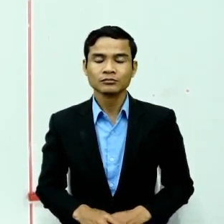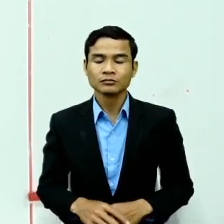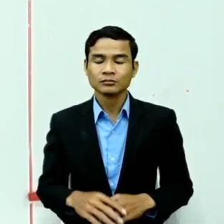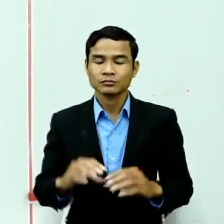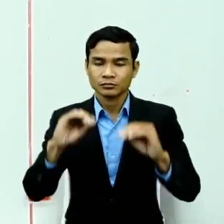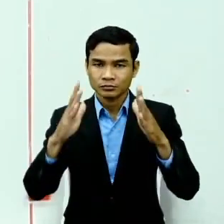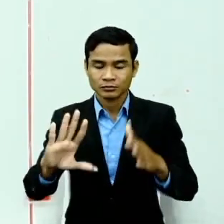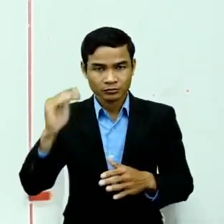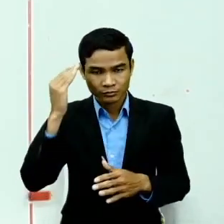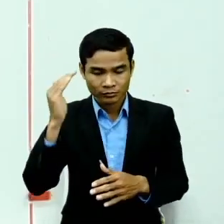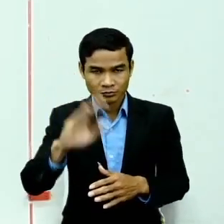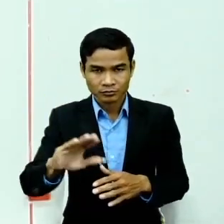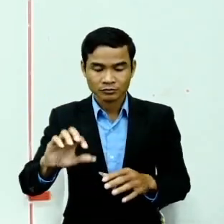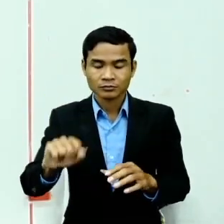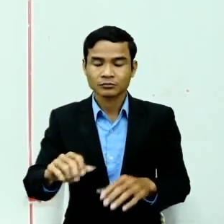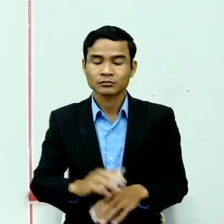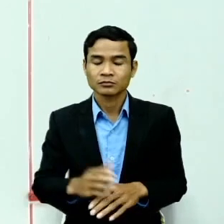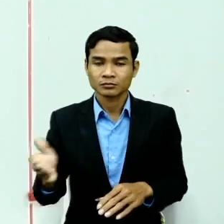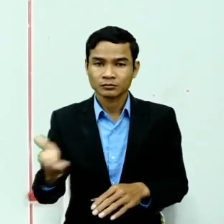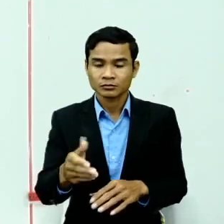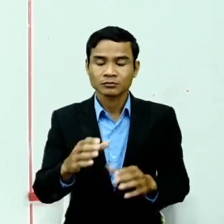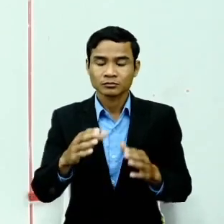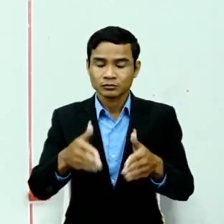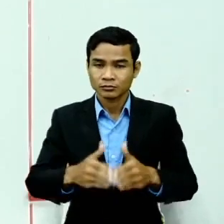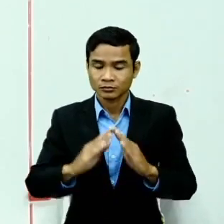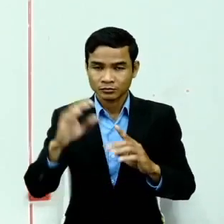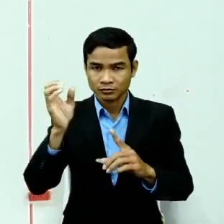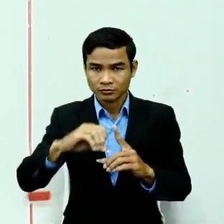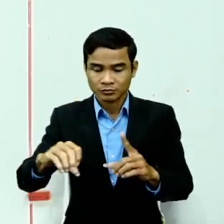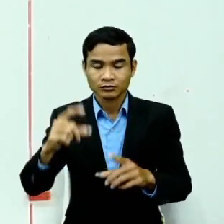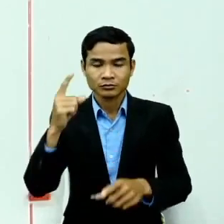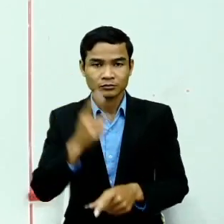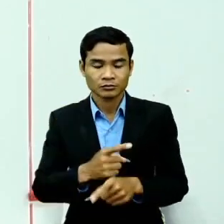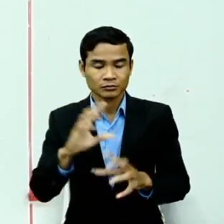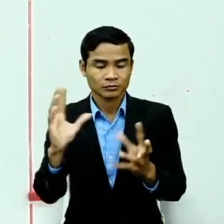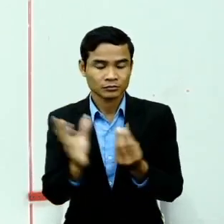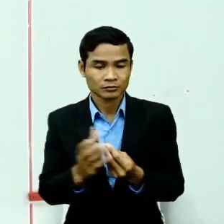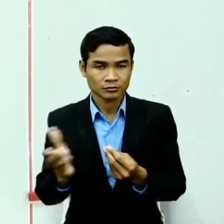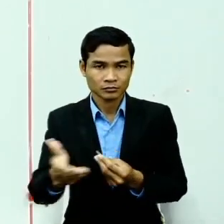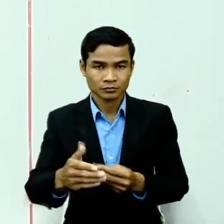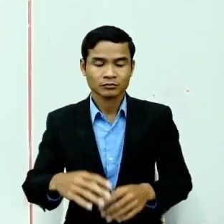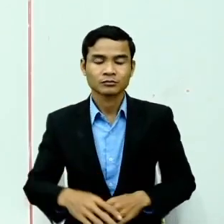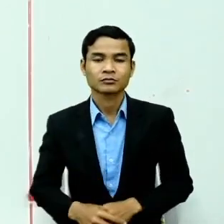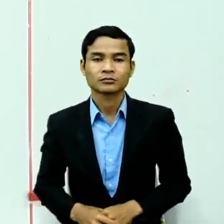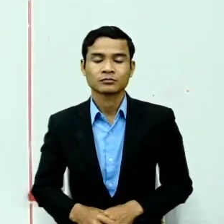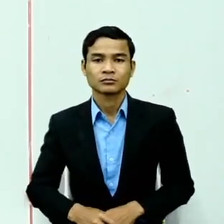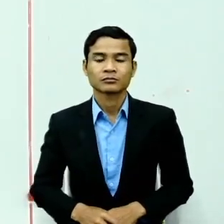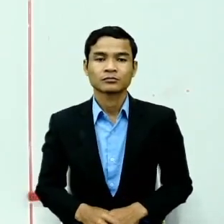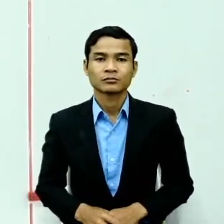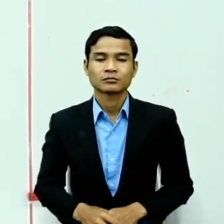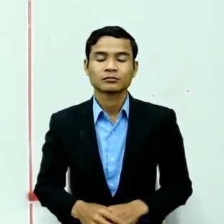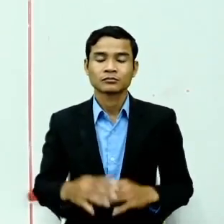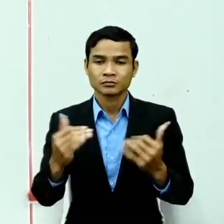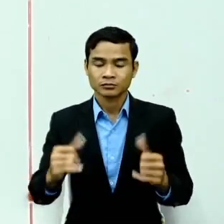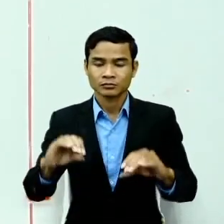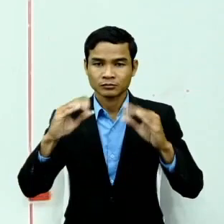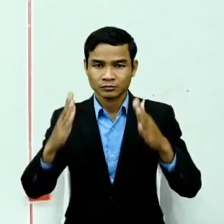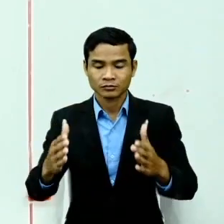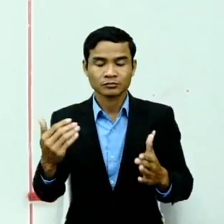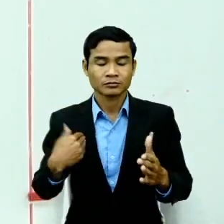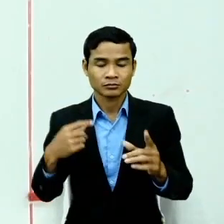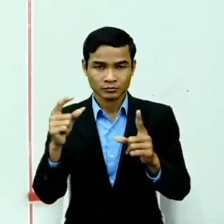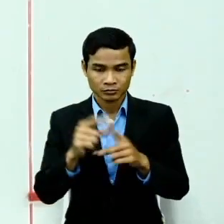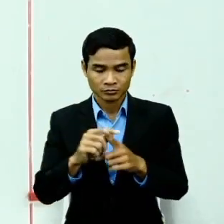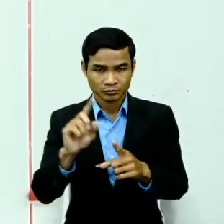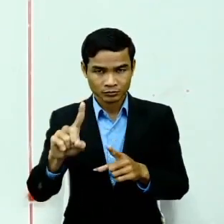chà đẹp rút sang khâm thá con tặng ọc nế cha tay là bác ban tâm trời cục nè chà ai lớn đẹp rút miên bịa